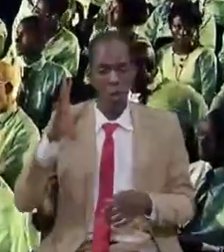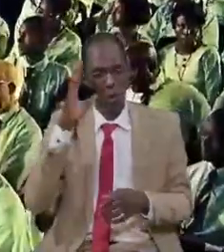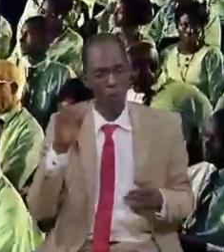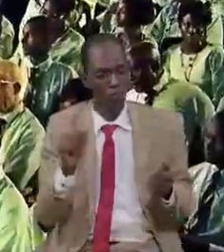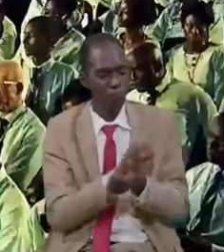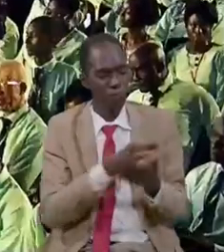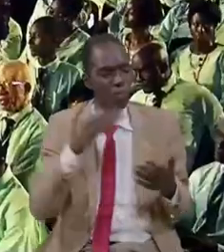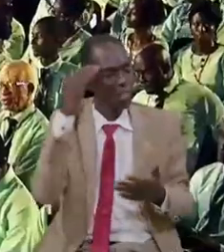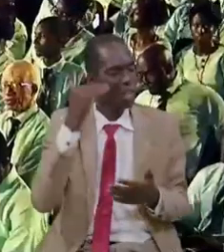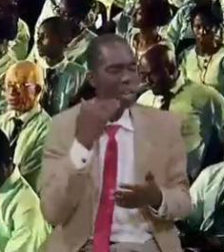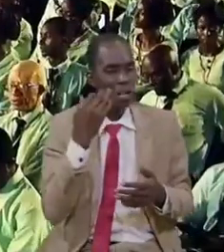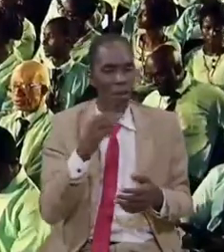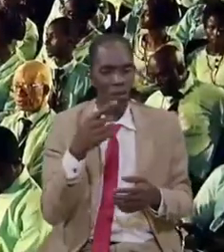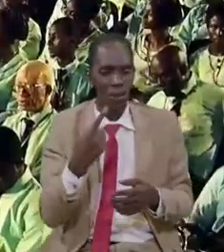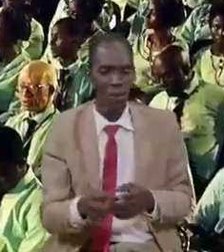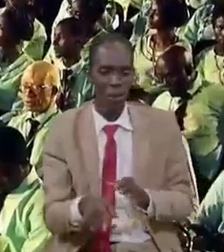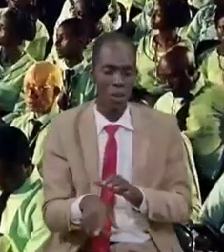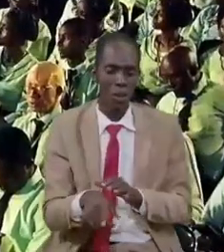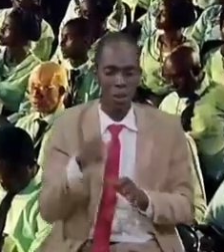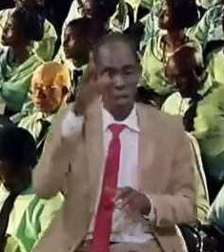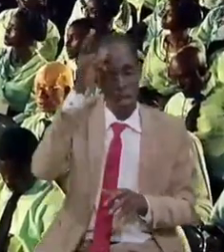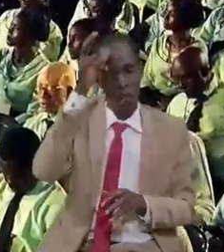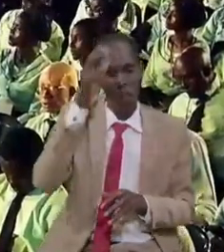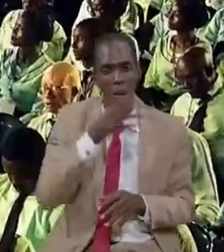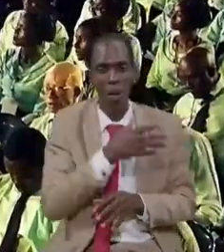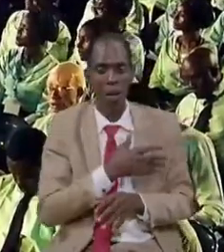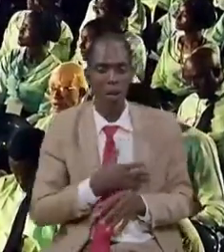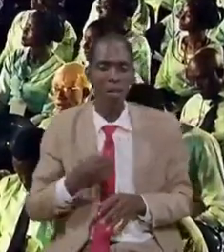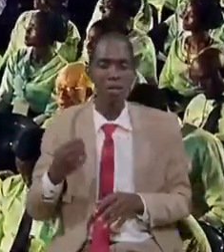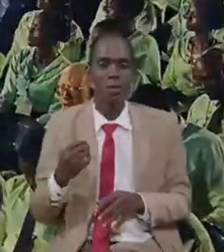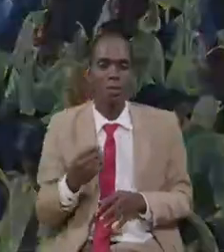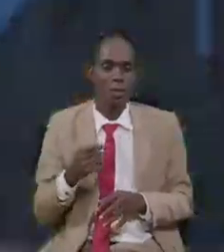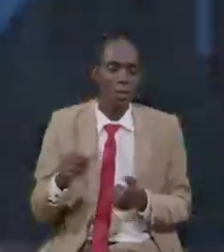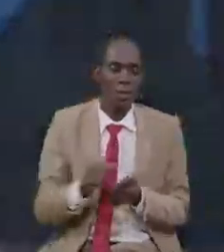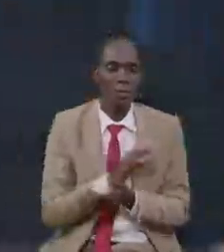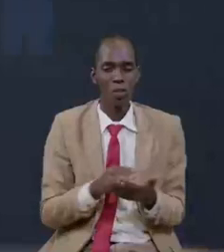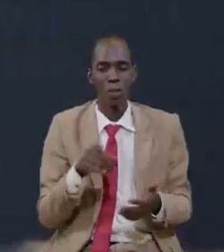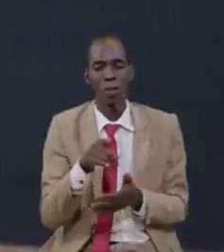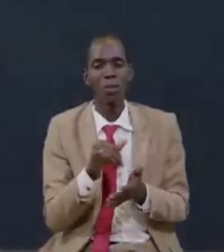diable. Et il a détruit celui qui avait la